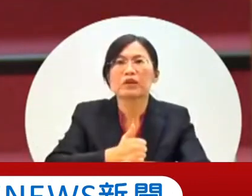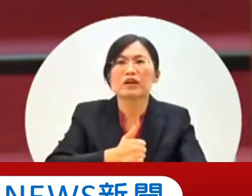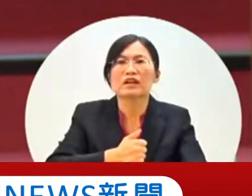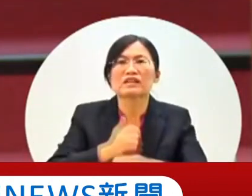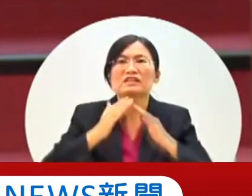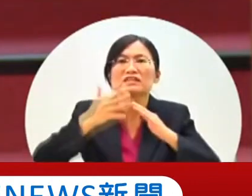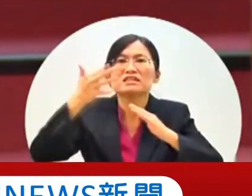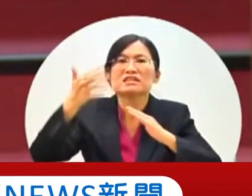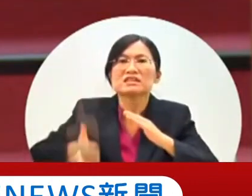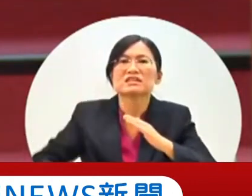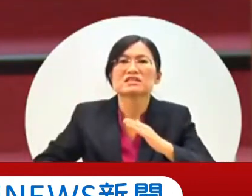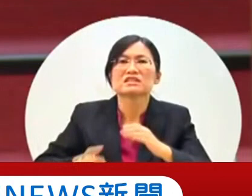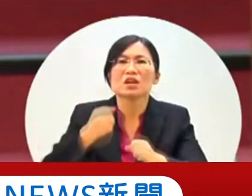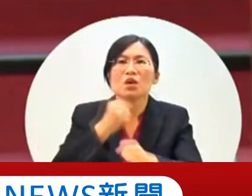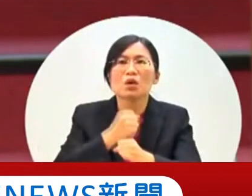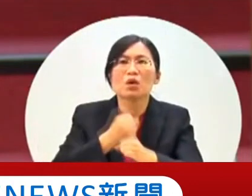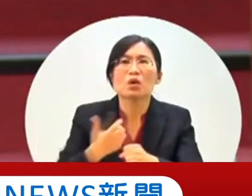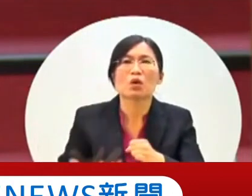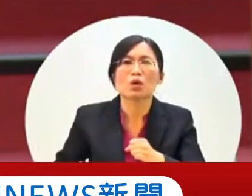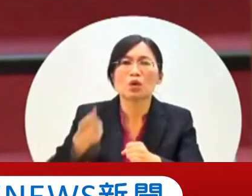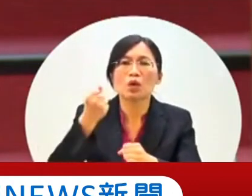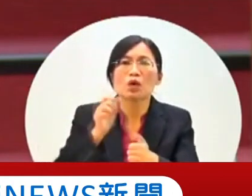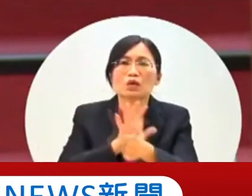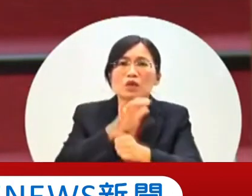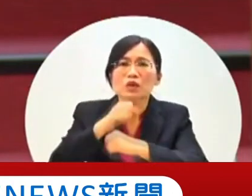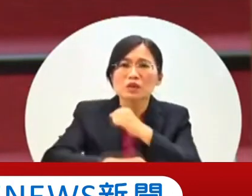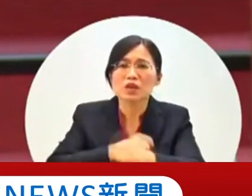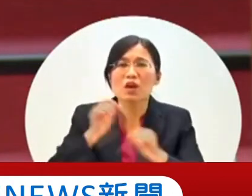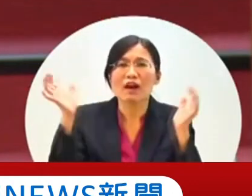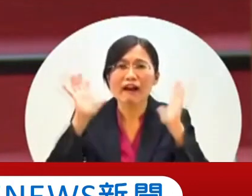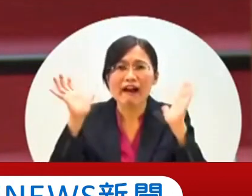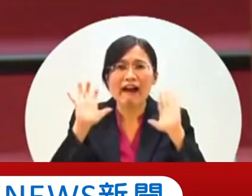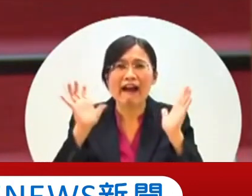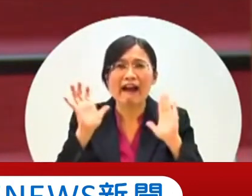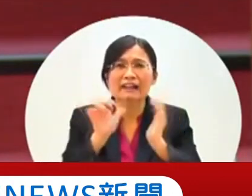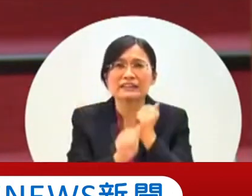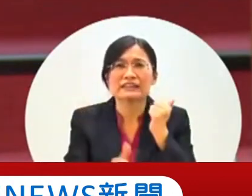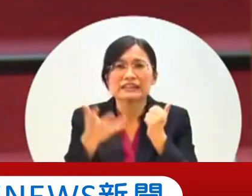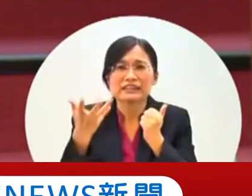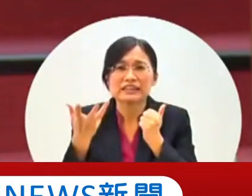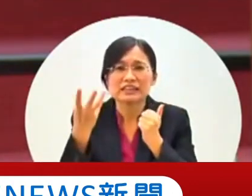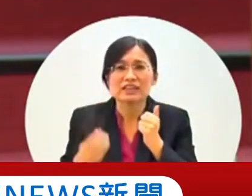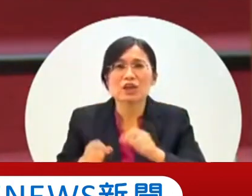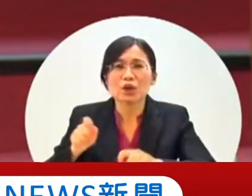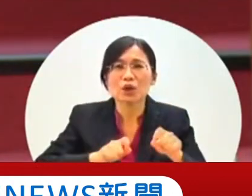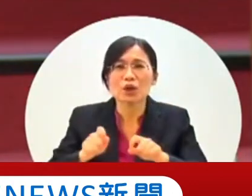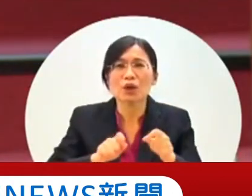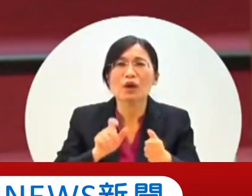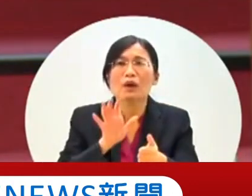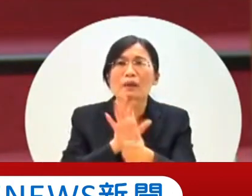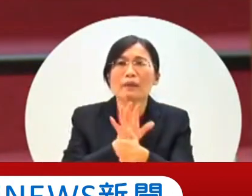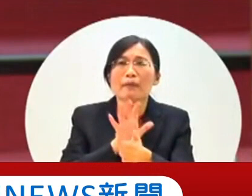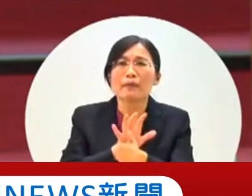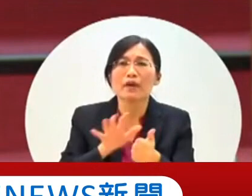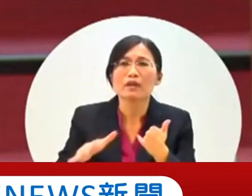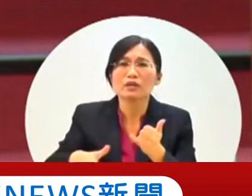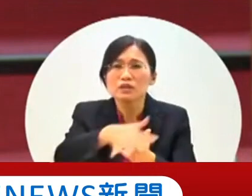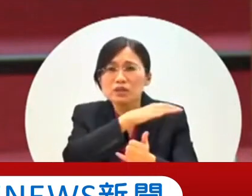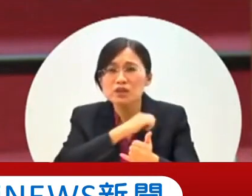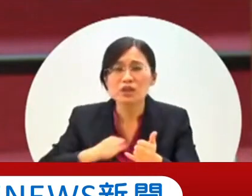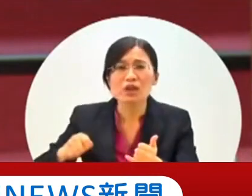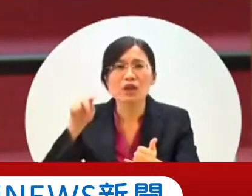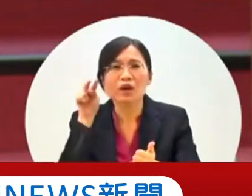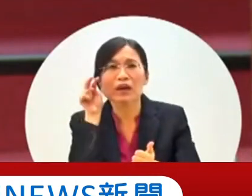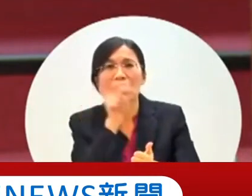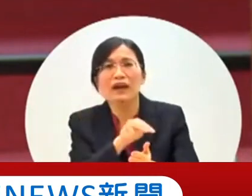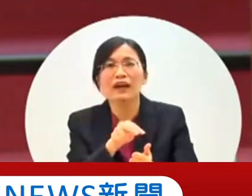动应对少子化的政策，也将此问题置于全台湾的视线下，让全体台湾人民都能了解这个